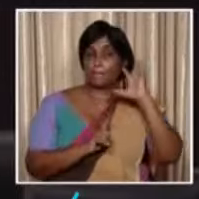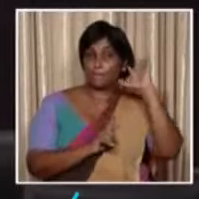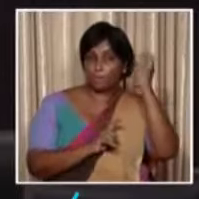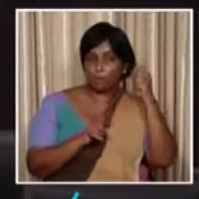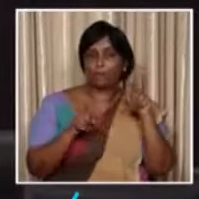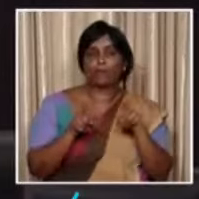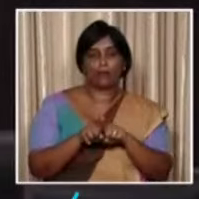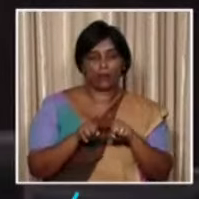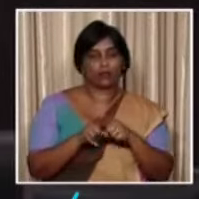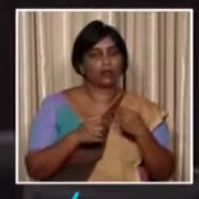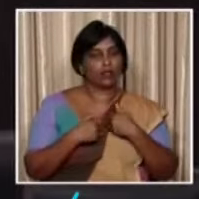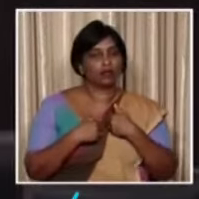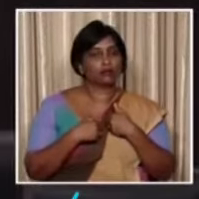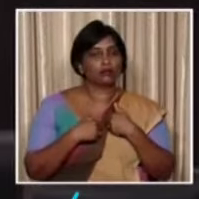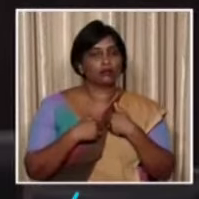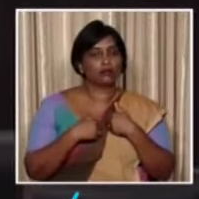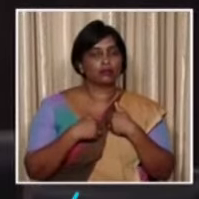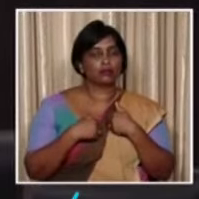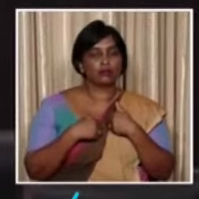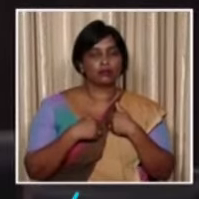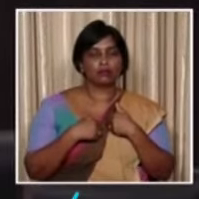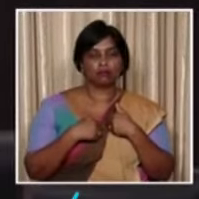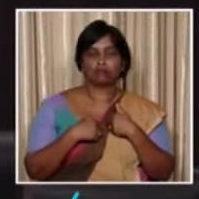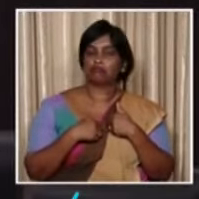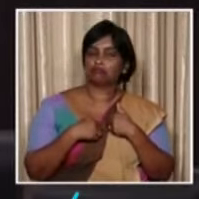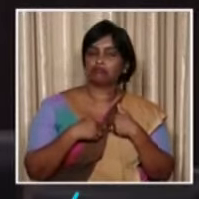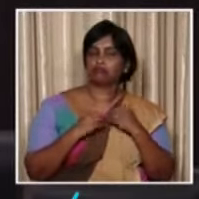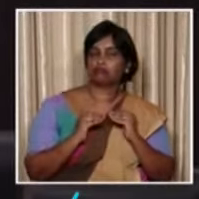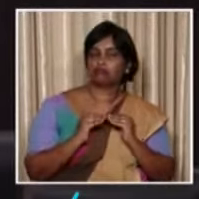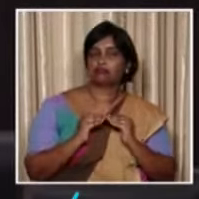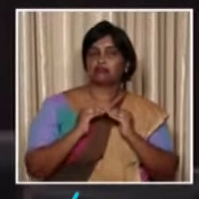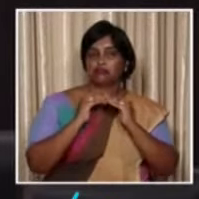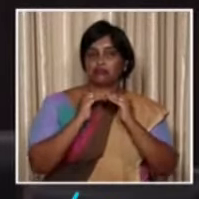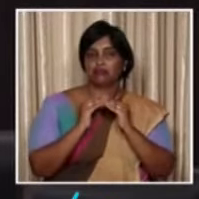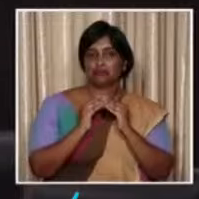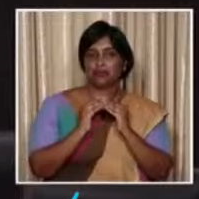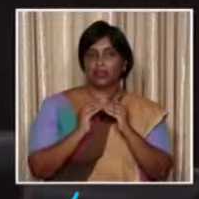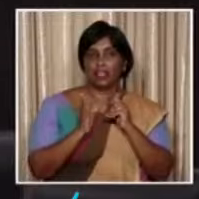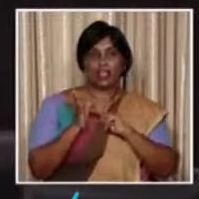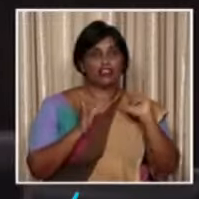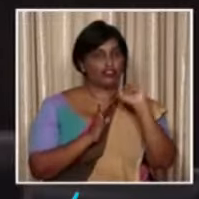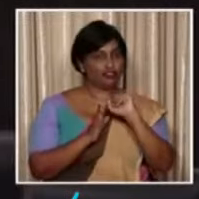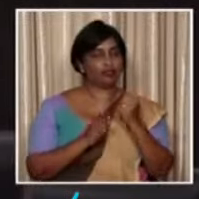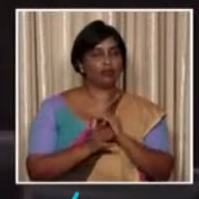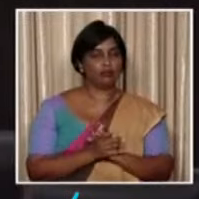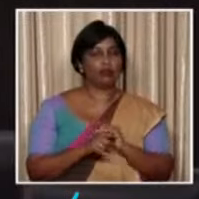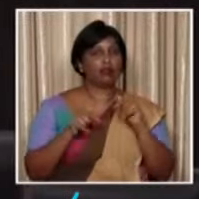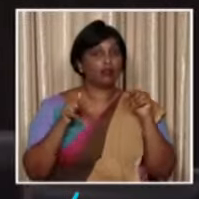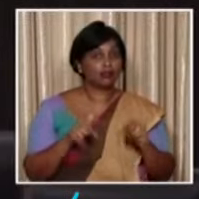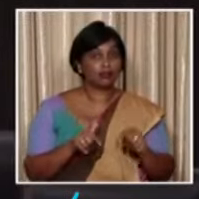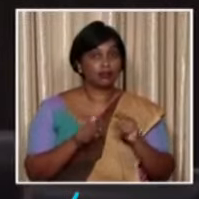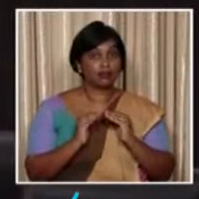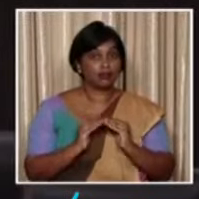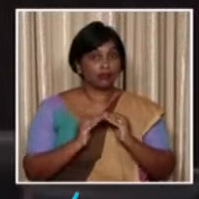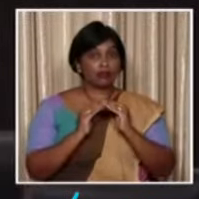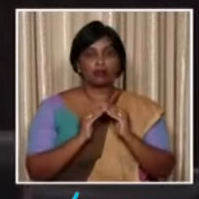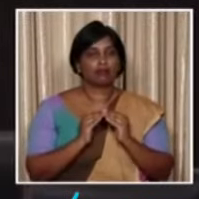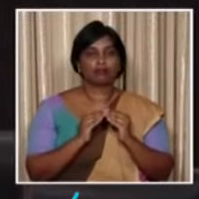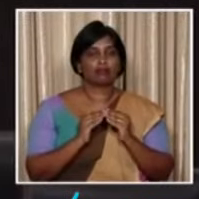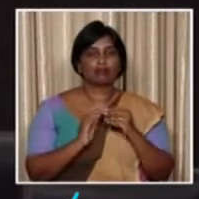විදියට අපි හිටියේ පැරඩයිස් ඔෆ් ඒෂියා පැරඩයිස් ඔෆ් ඒෂියා අද පැරඩයිස් ඔෆ්